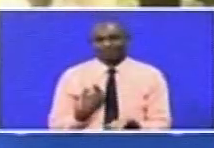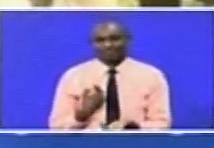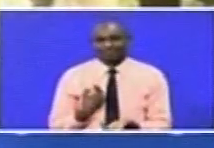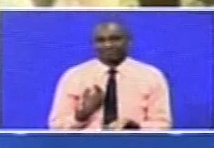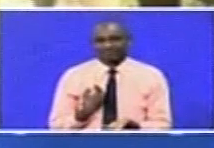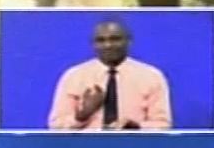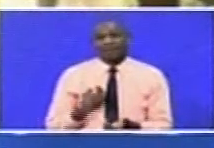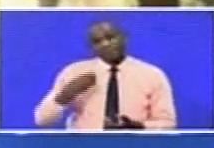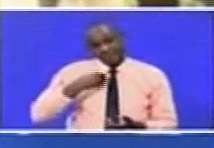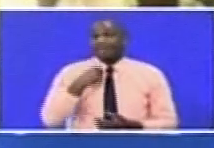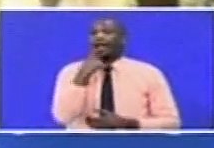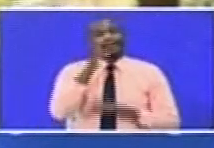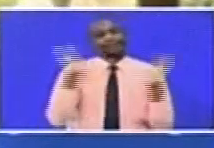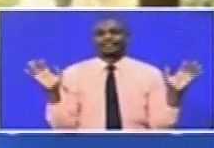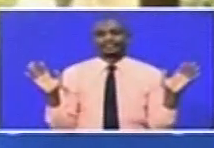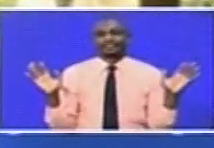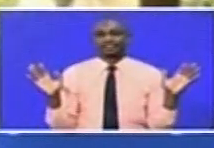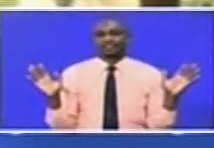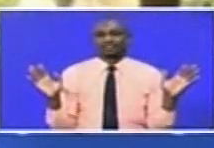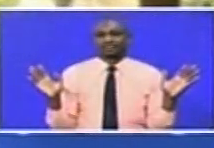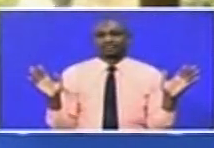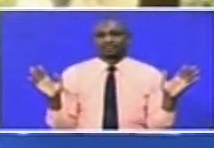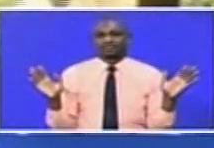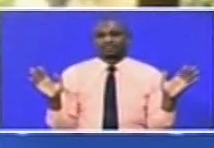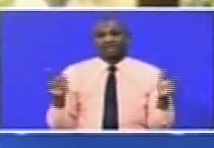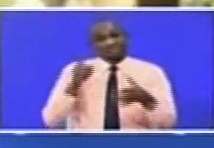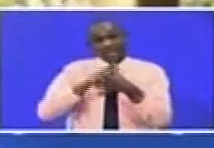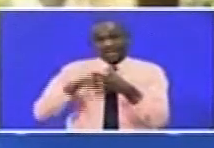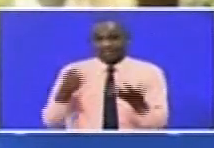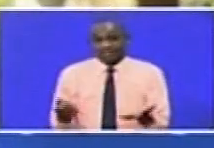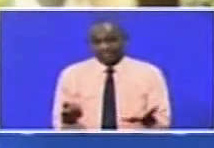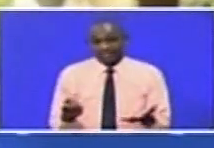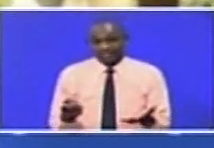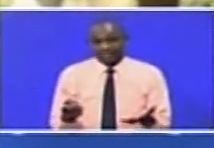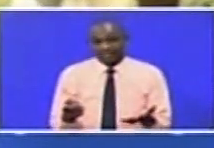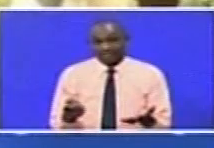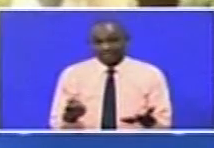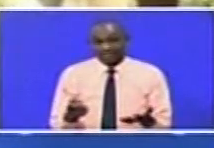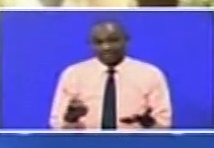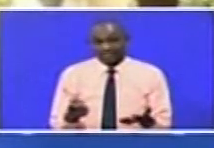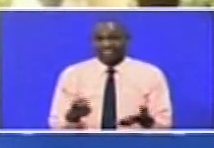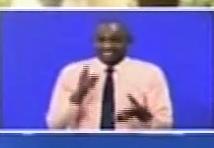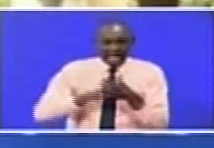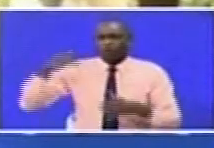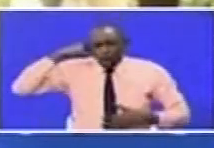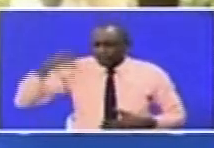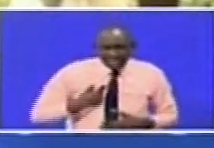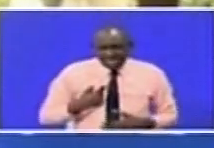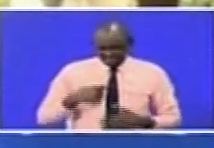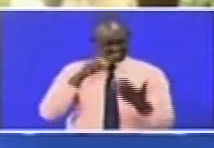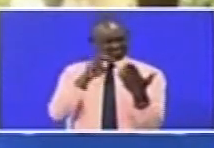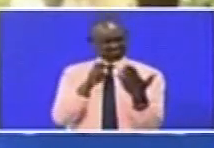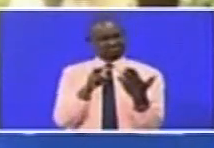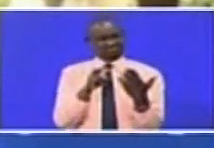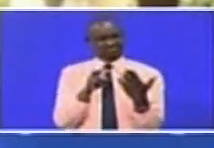tu shilingi 100. Alafu sasa wakati nilikuwa nimepigwa simu, nilikuwa naangalia tu